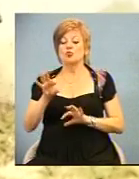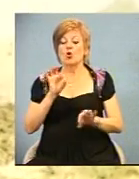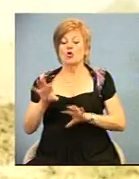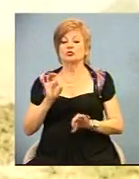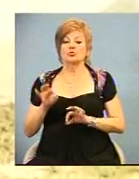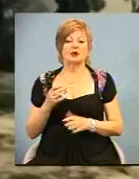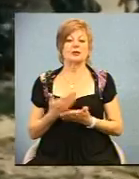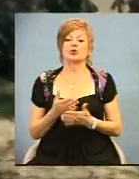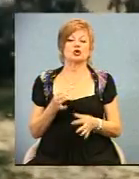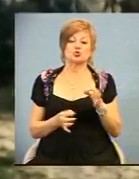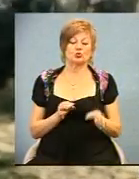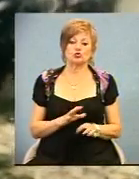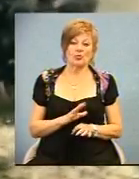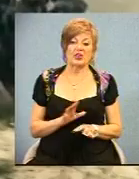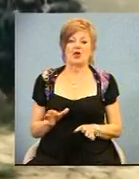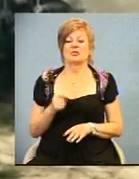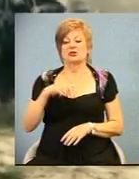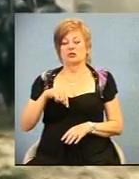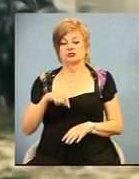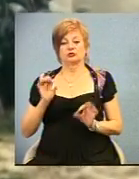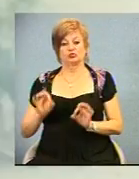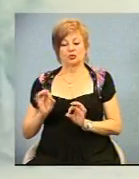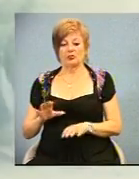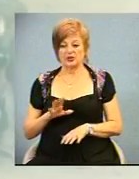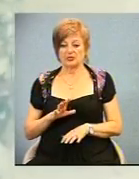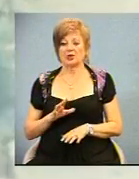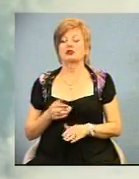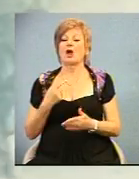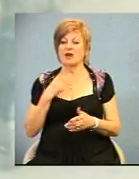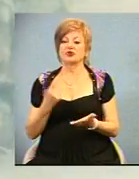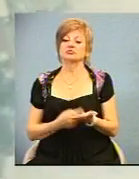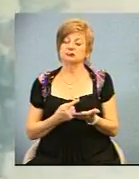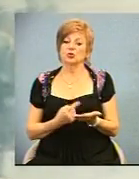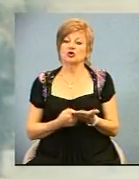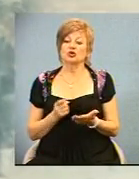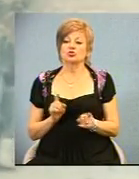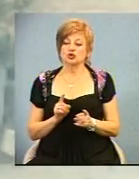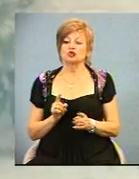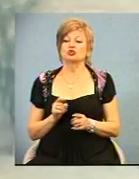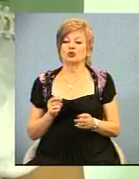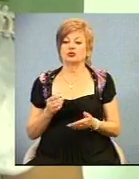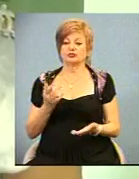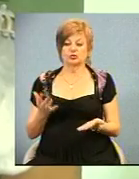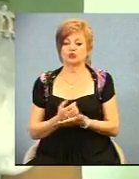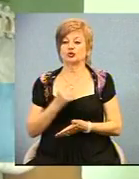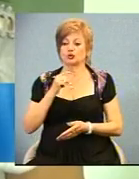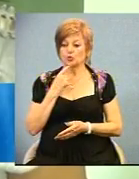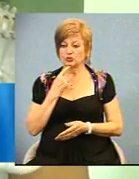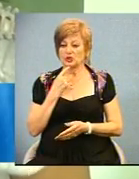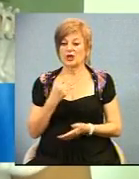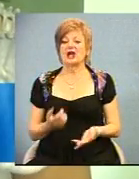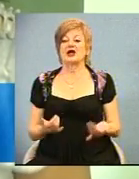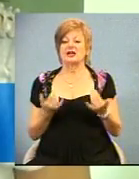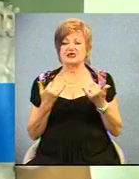наявність судимостей та морально-психічні фактори. В обласному центрі зайнятості констатують певне поліпшення ситуації з робочими місцями. Ринок праці у нас